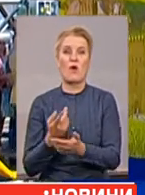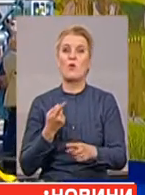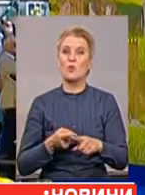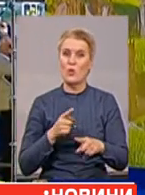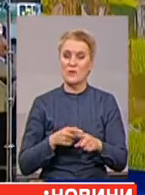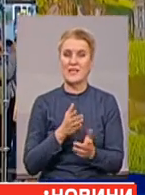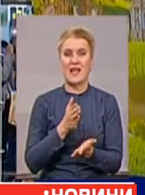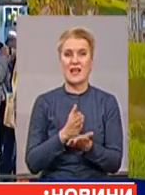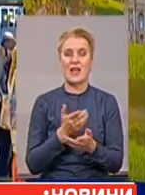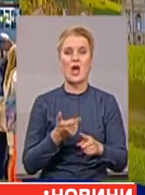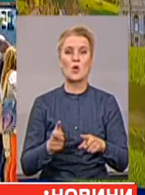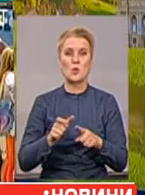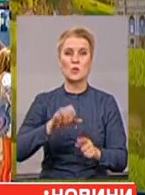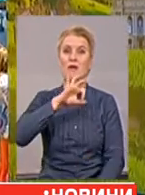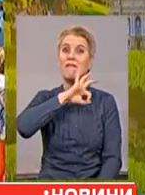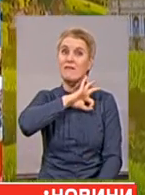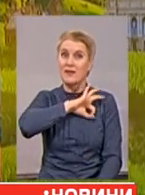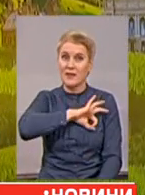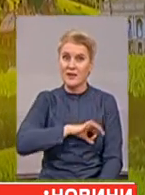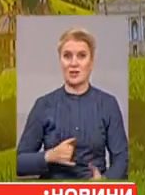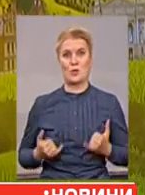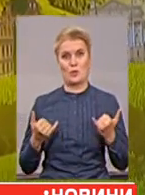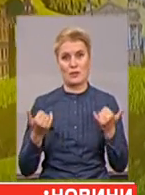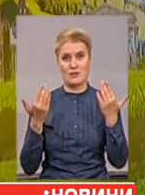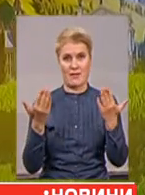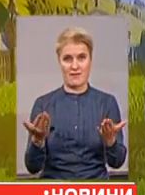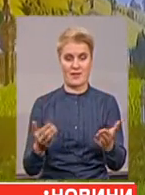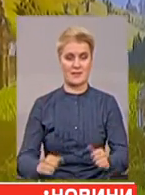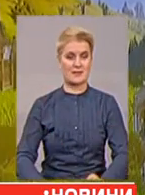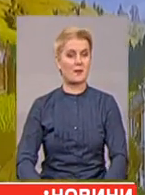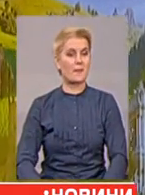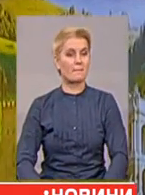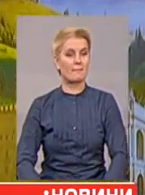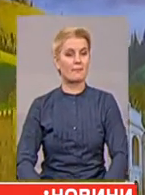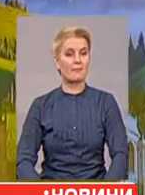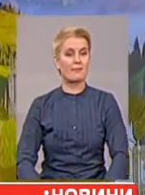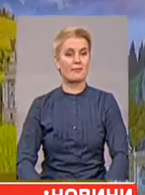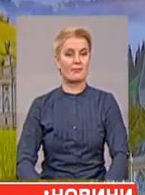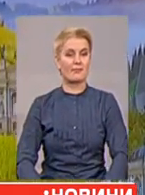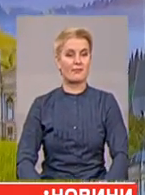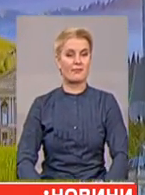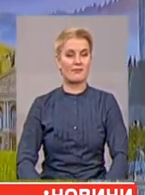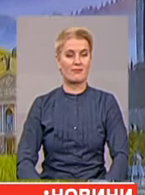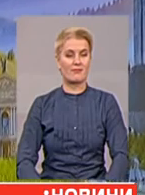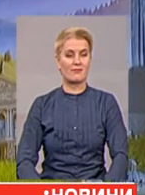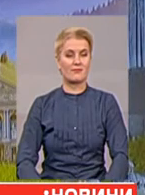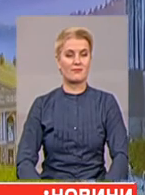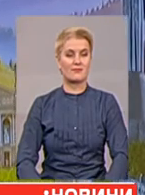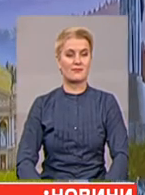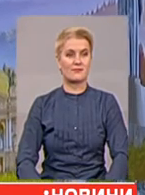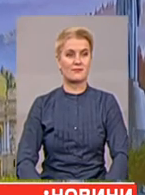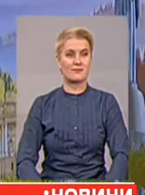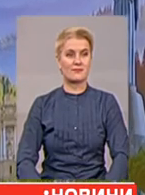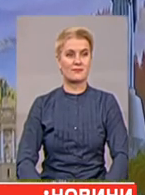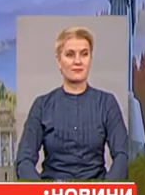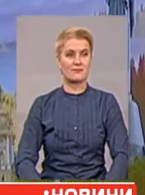є дуже вигідно для вас. Slovensko буде завжди стати при вас. Slovensko jako krajina,